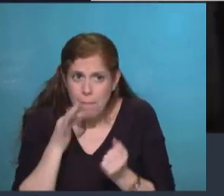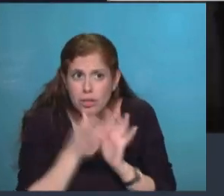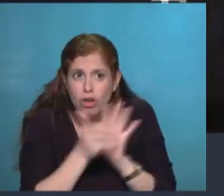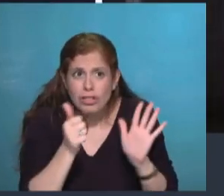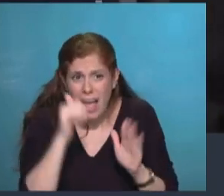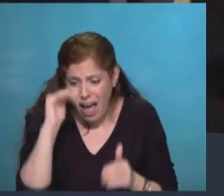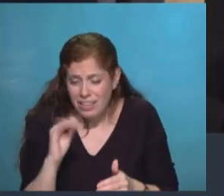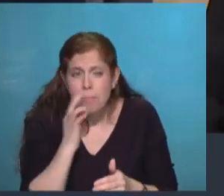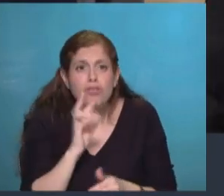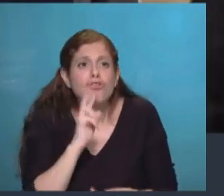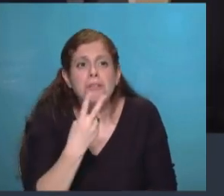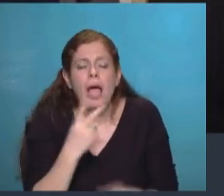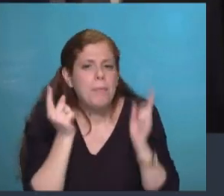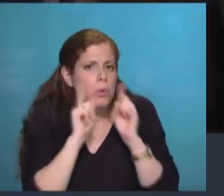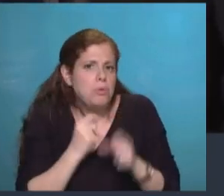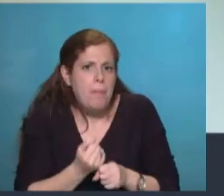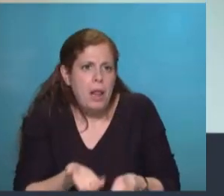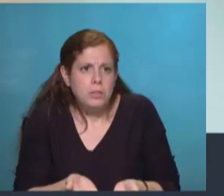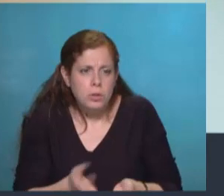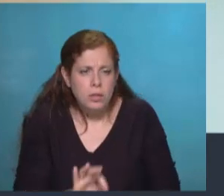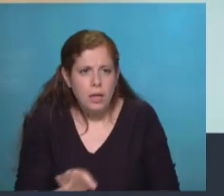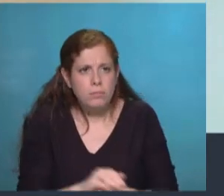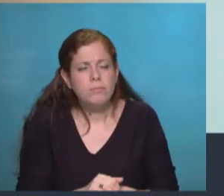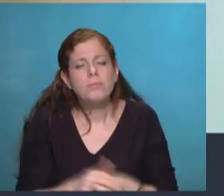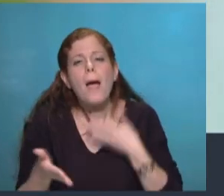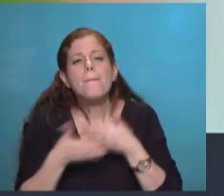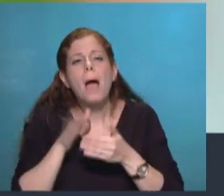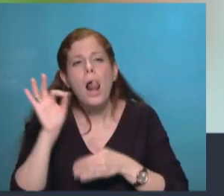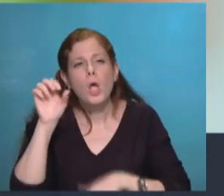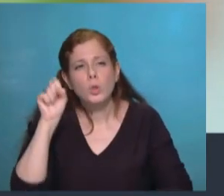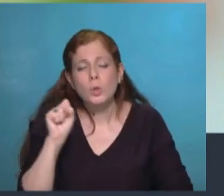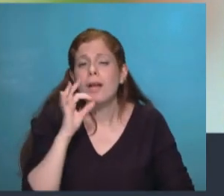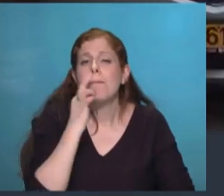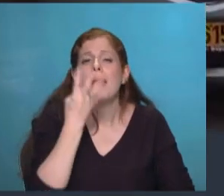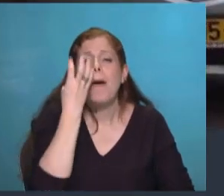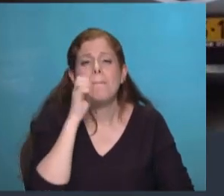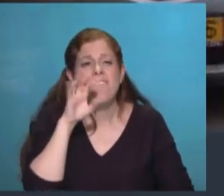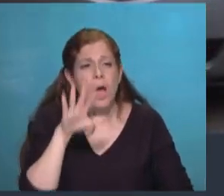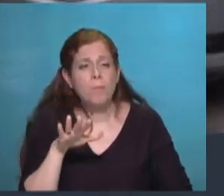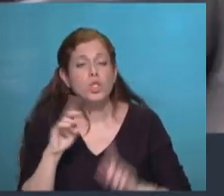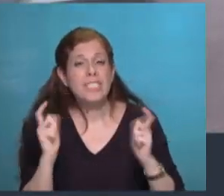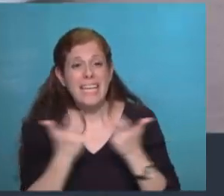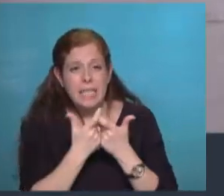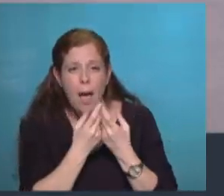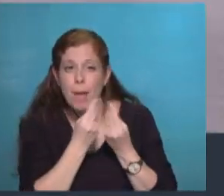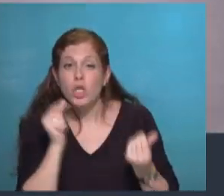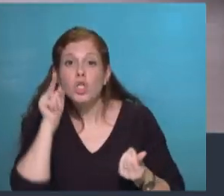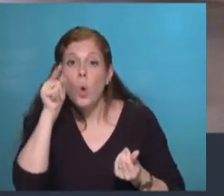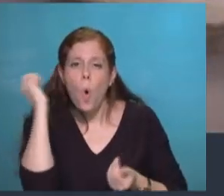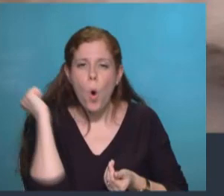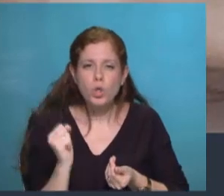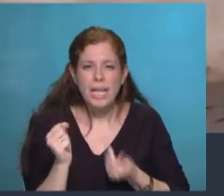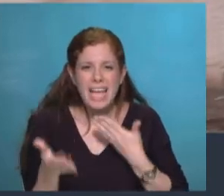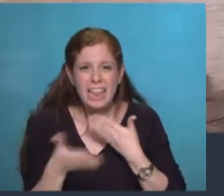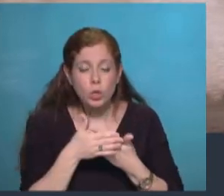בשנתיים, עדיין לא יודע מה לעשות. בעלה של סוזן וליד, בן 45, נעצר, בחשד כי הוא שרצח את אשתו